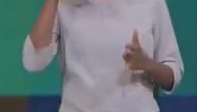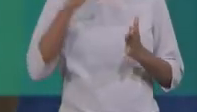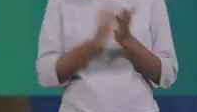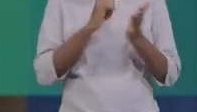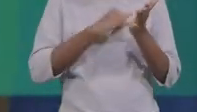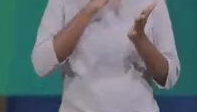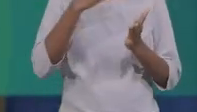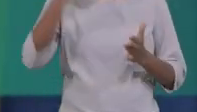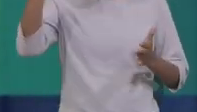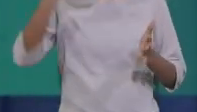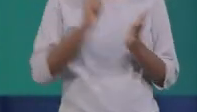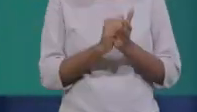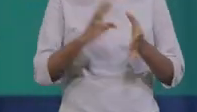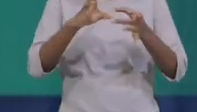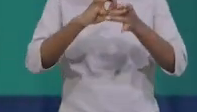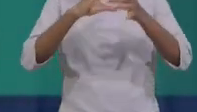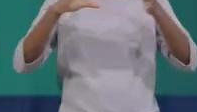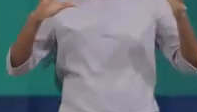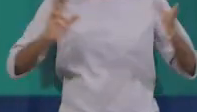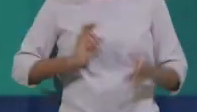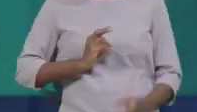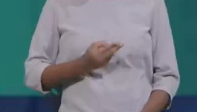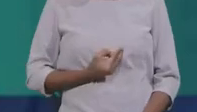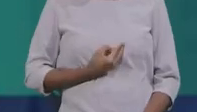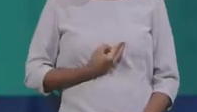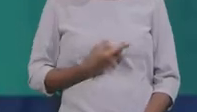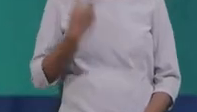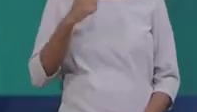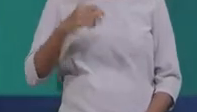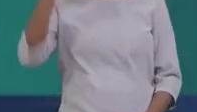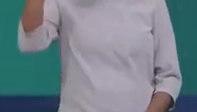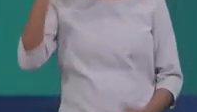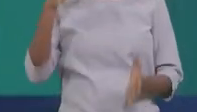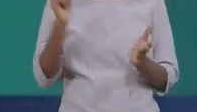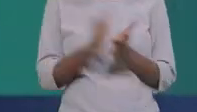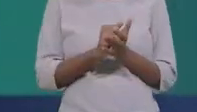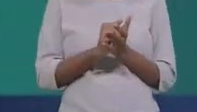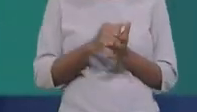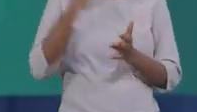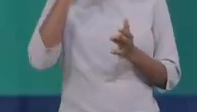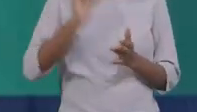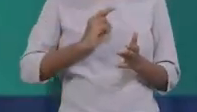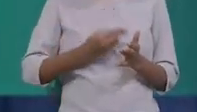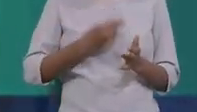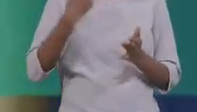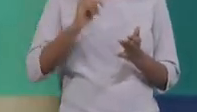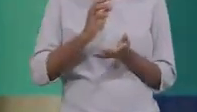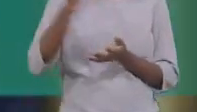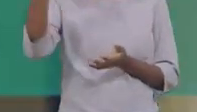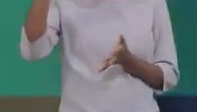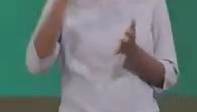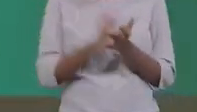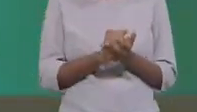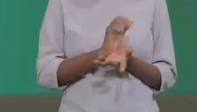c'est la grâce qui nous libère, la grâce qui nous convainc, c'est la grâce qui